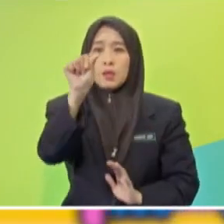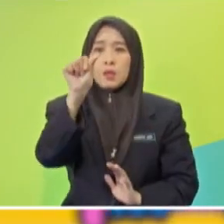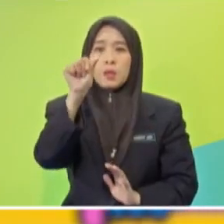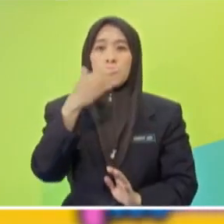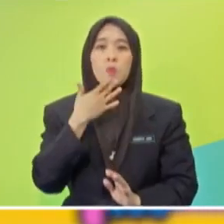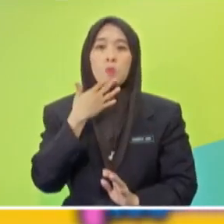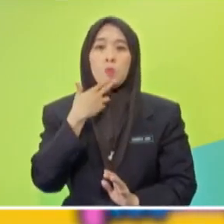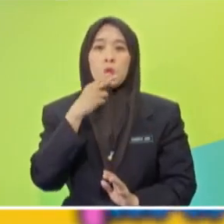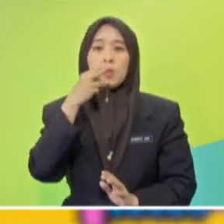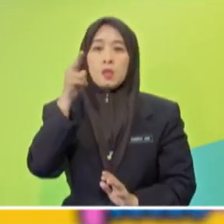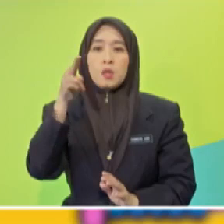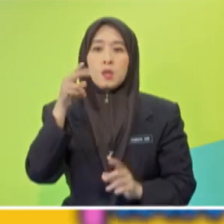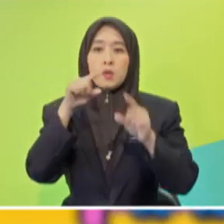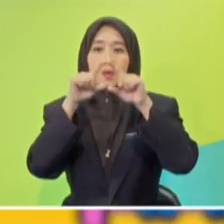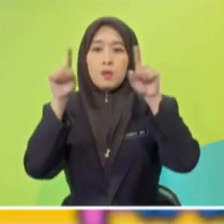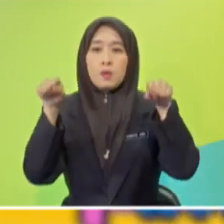hijau